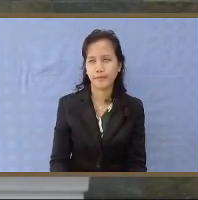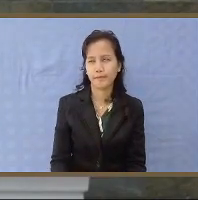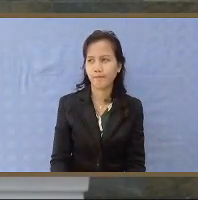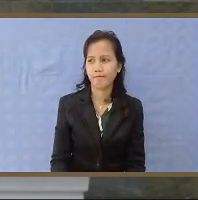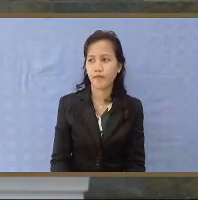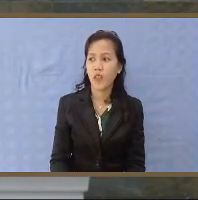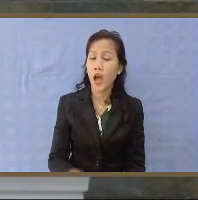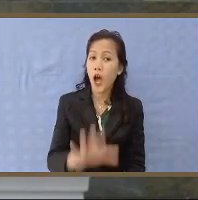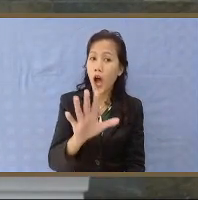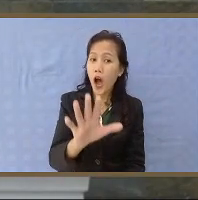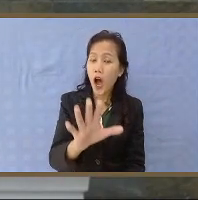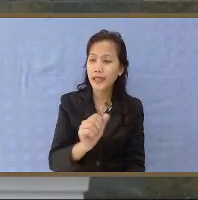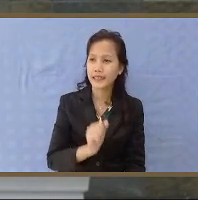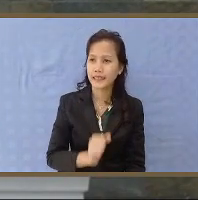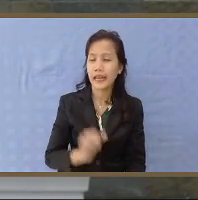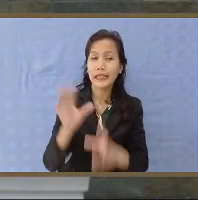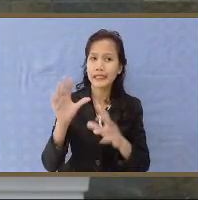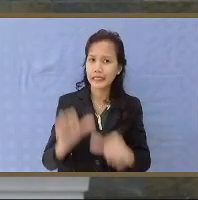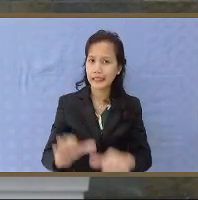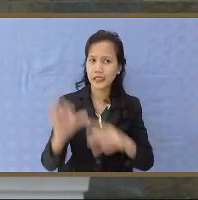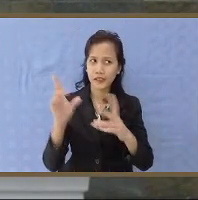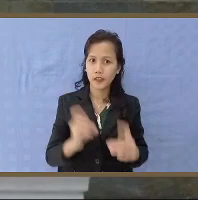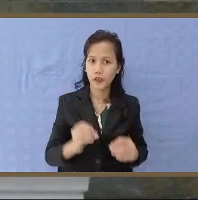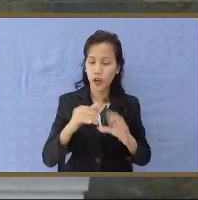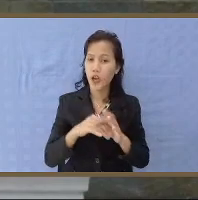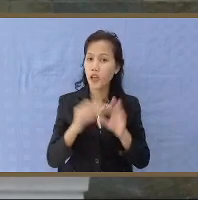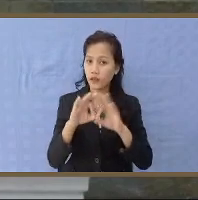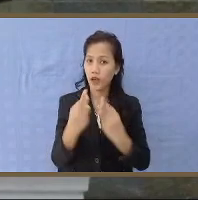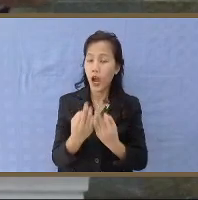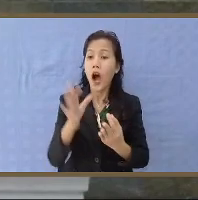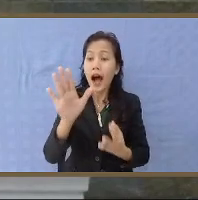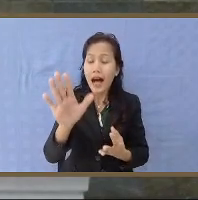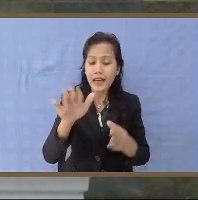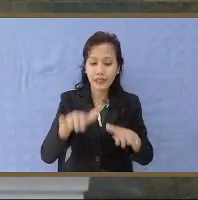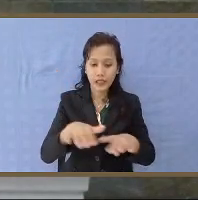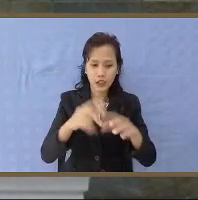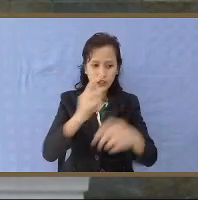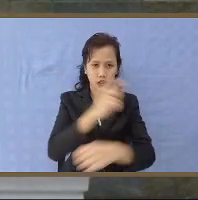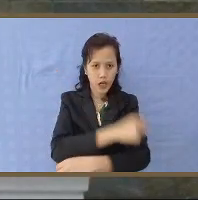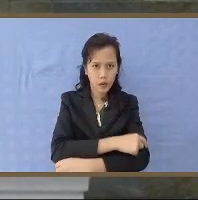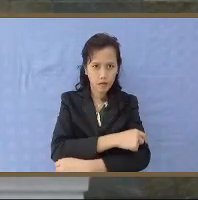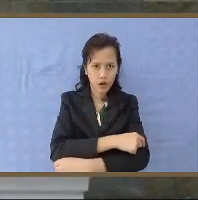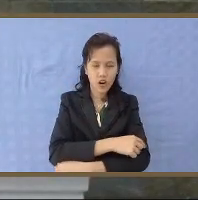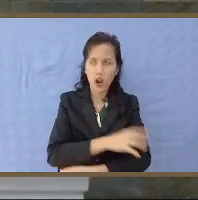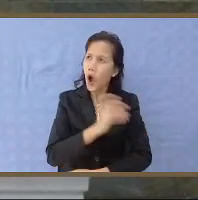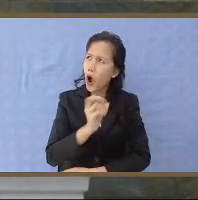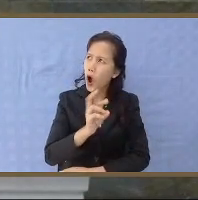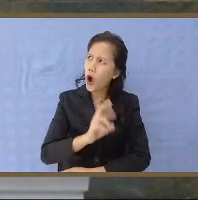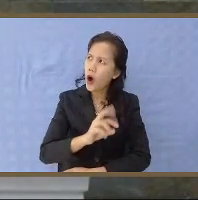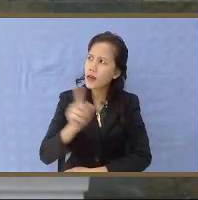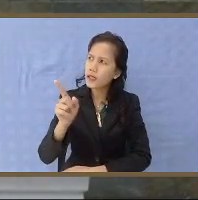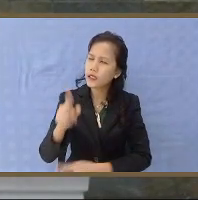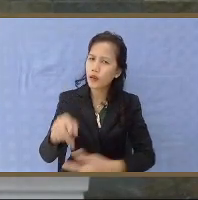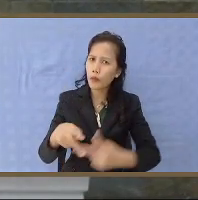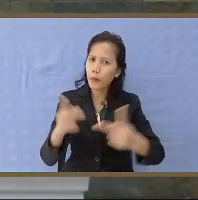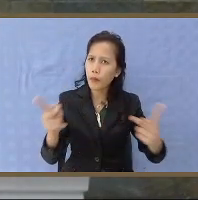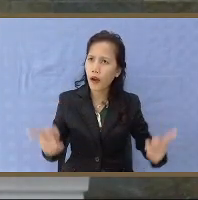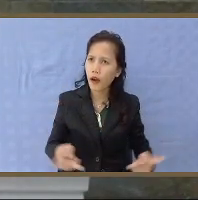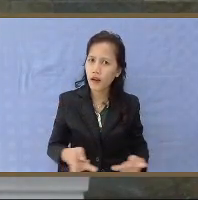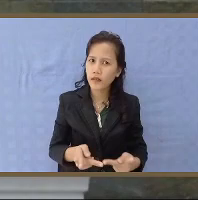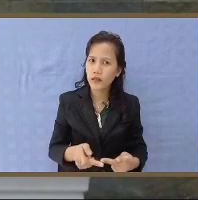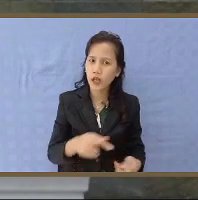pwede niyong gagawin ito sa family, pwede niyong gagawin ito sa dining table, pwede niyong gagawin sa receiving table. Okay?